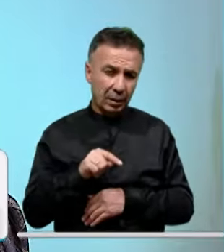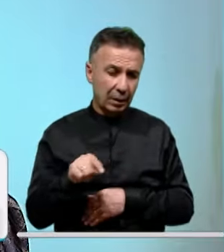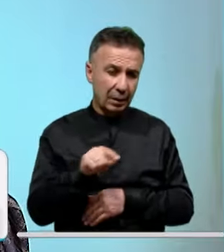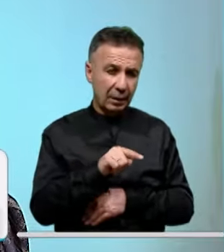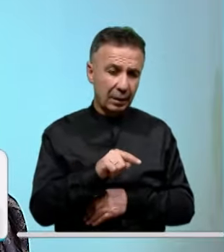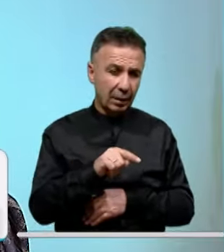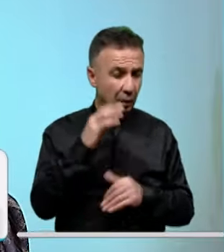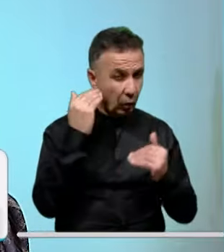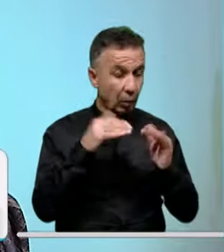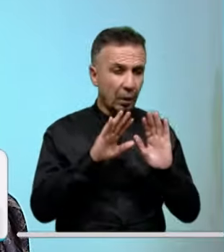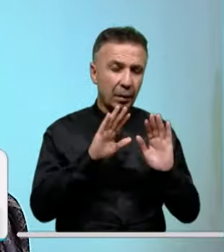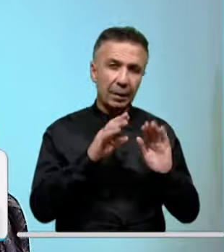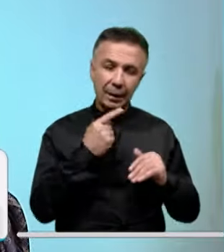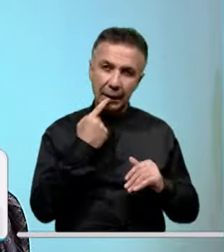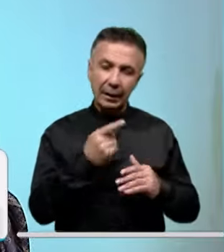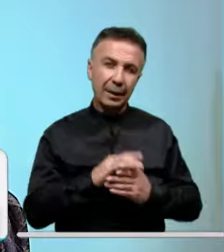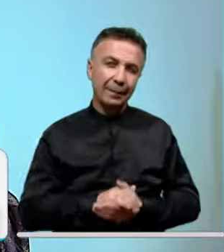olmuyormuş dedikleri